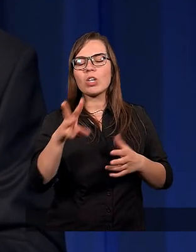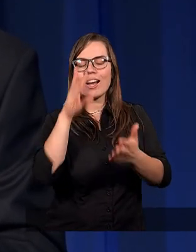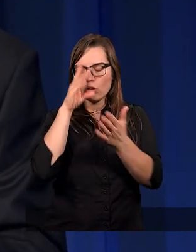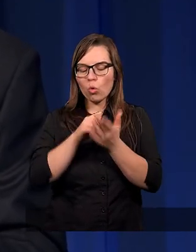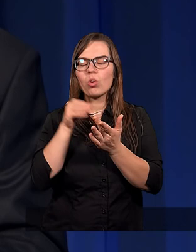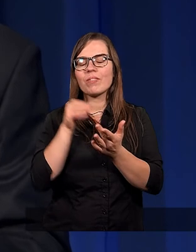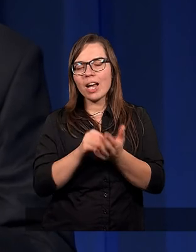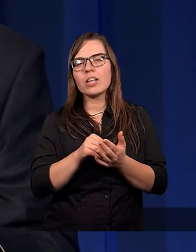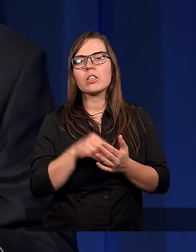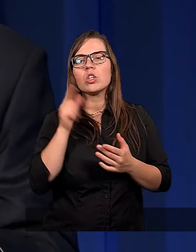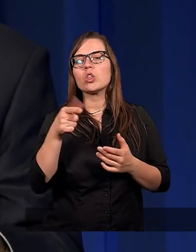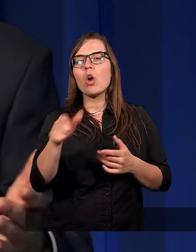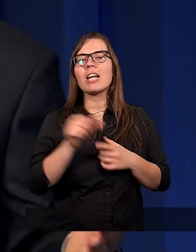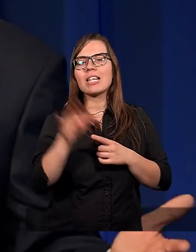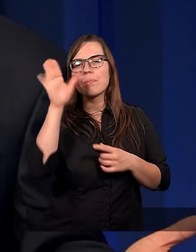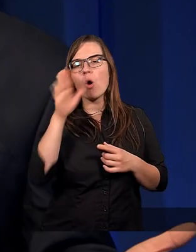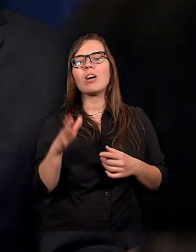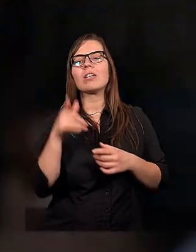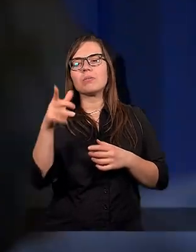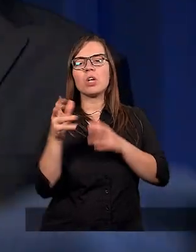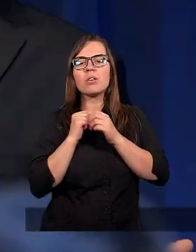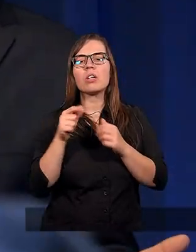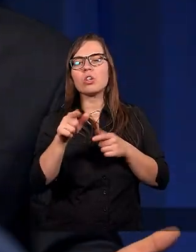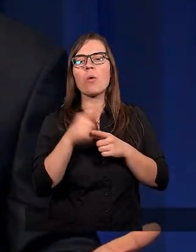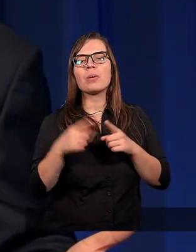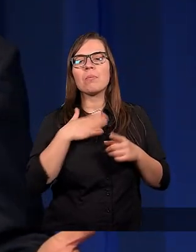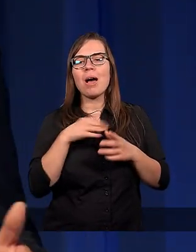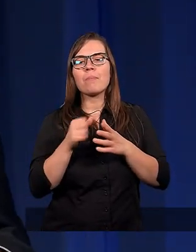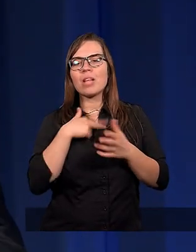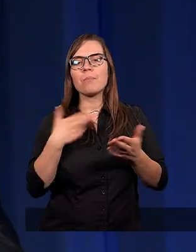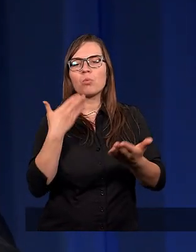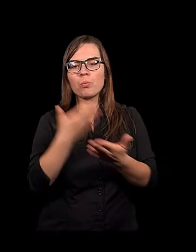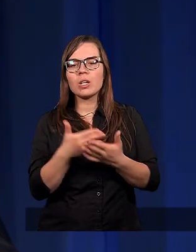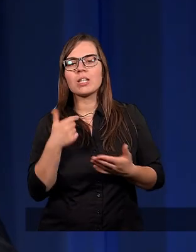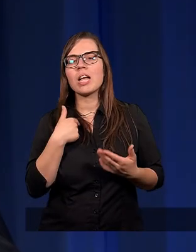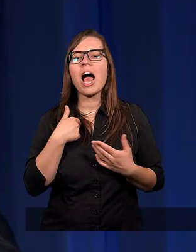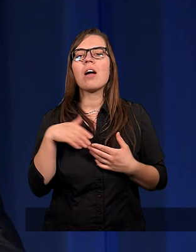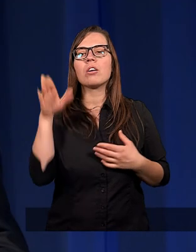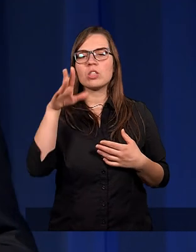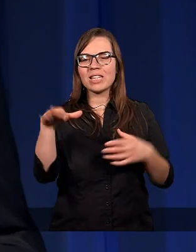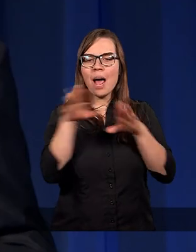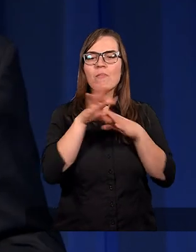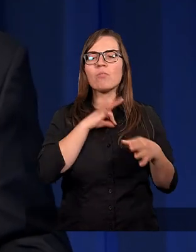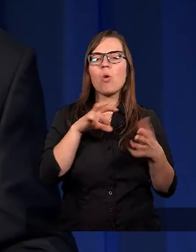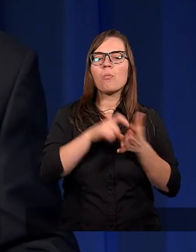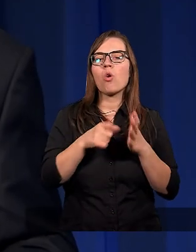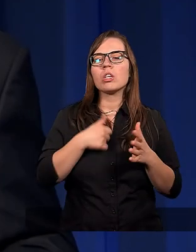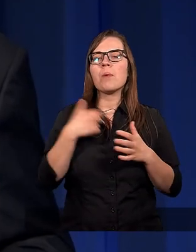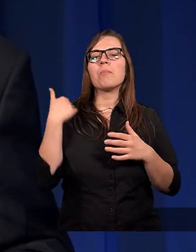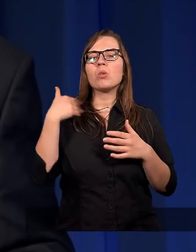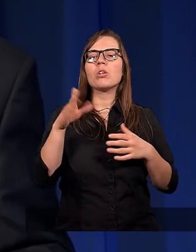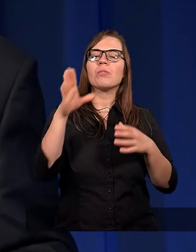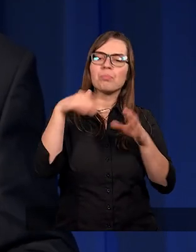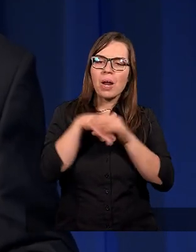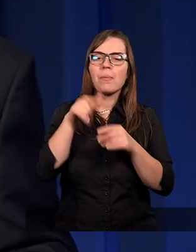doświadczyć. Chodzić z Bogiem, żyć z tym Bogiem, bo przecież nam to proponuje. Zamykasz się w swoim pokoju po to, żeby pobyć samemu, masz do